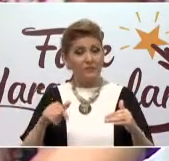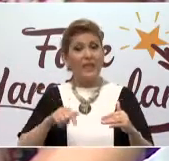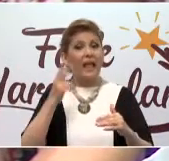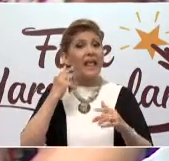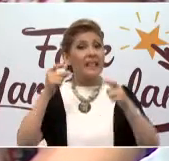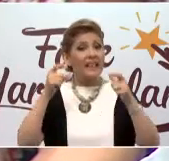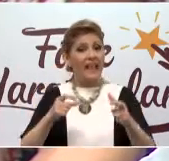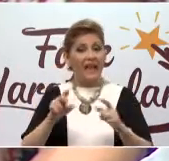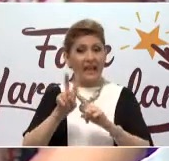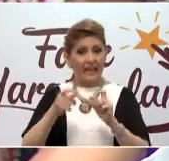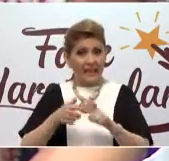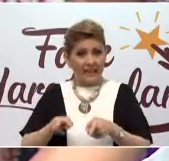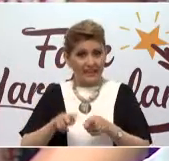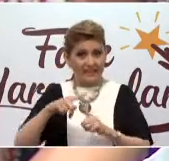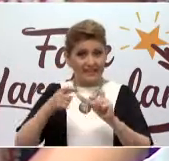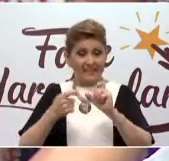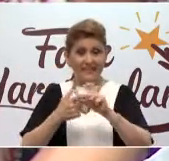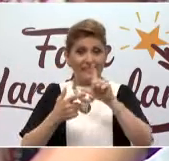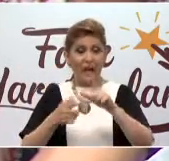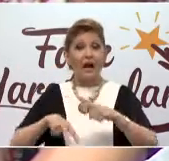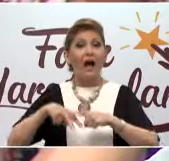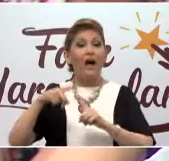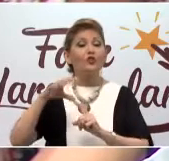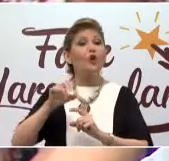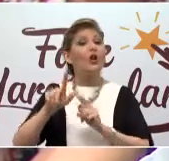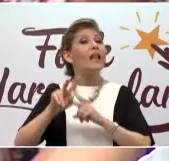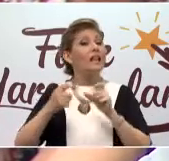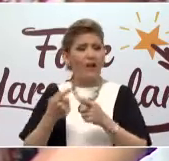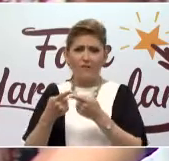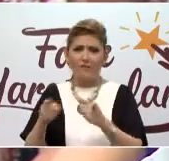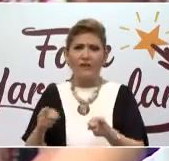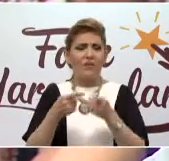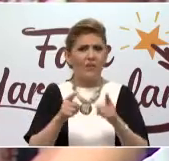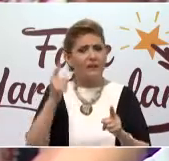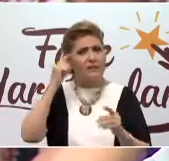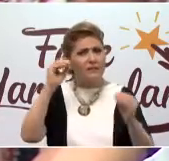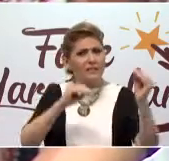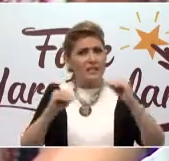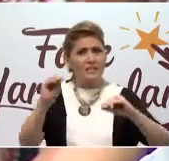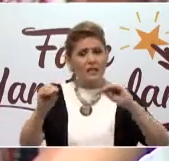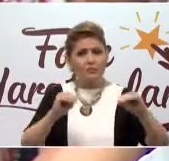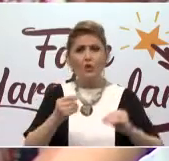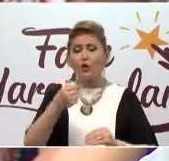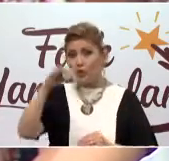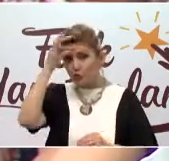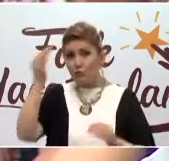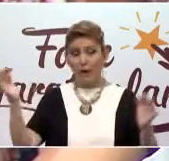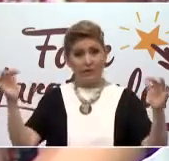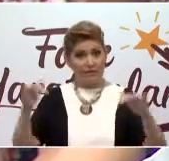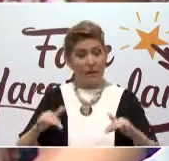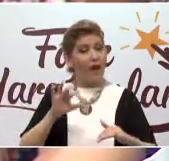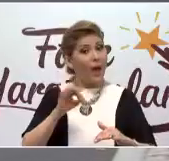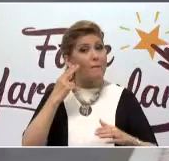kentsel alanlardaki atölyelerle, işte farklı tasarımcıların bir araya geldiği, uzmanların bir araya geldiği,